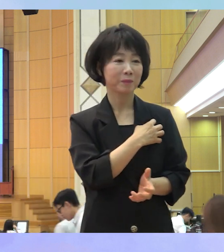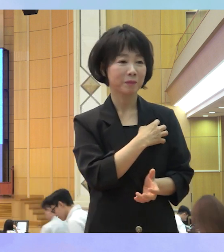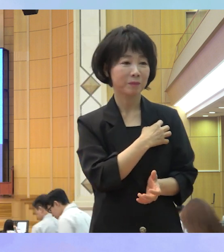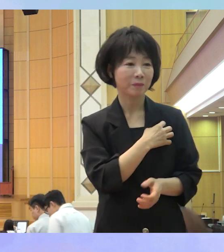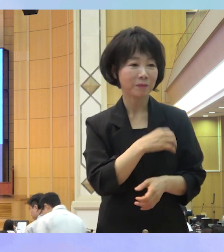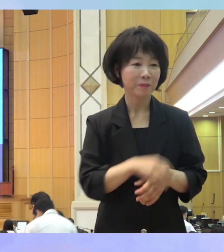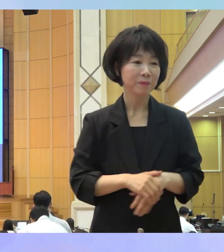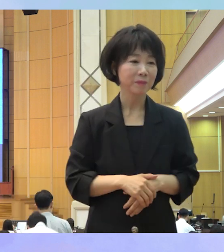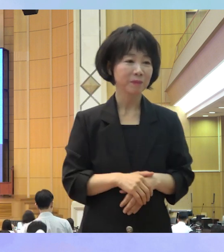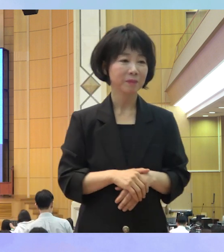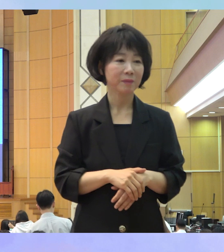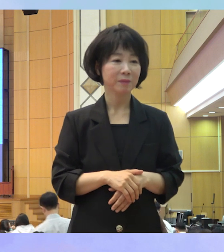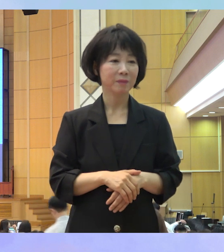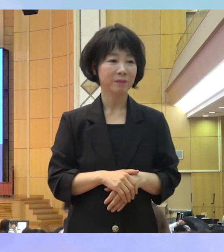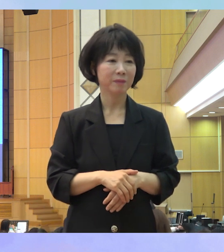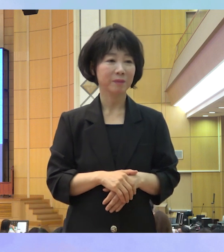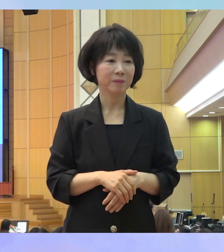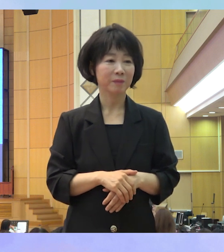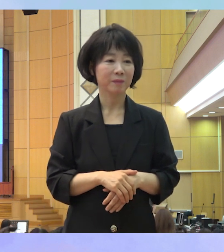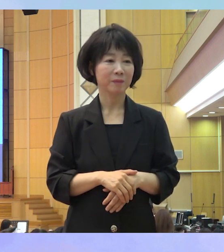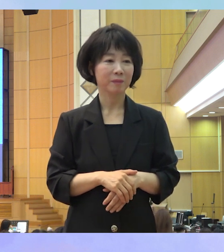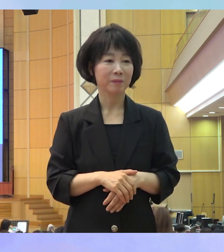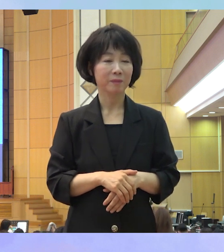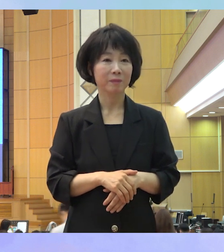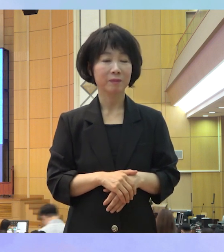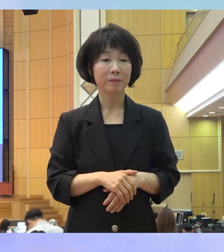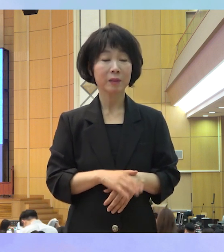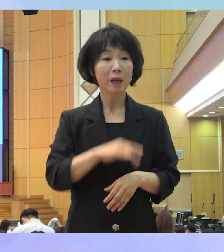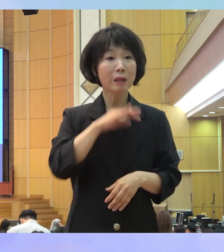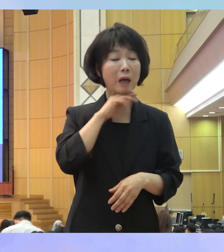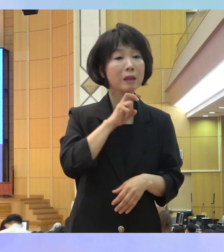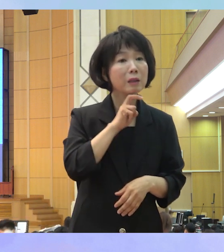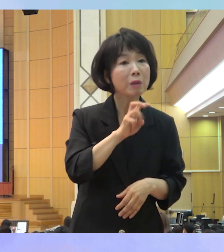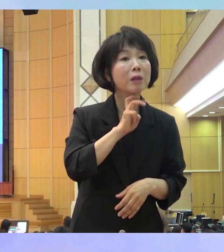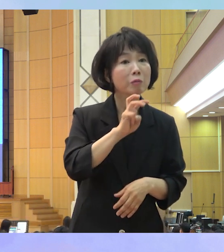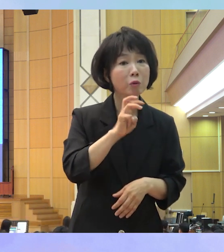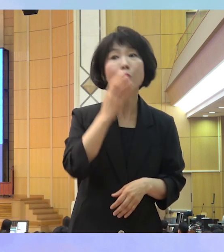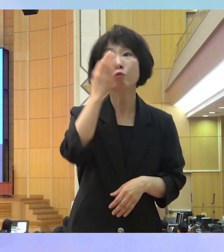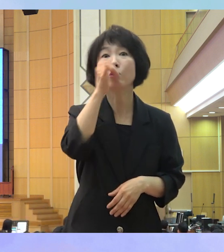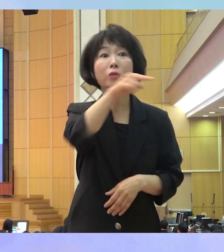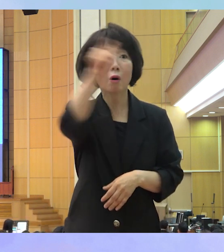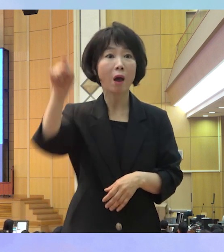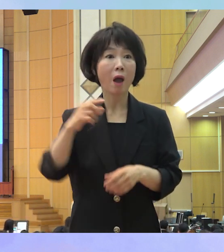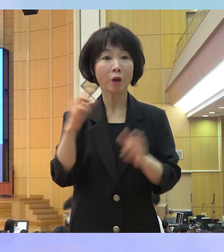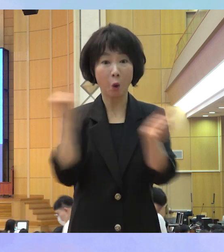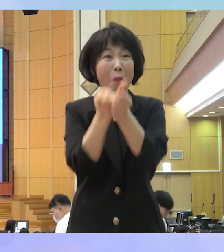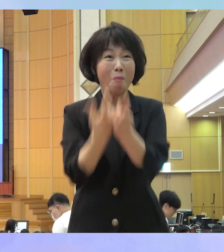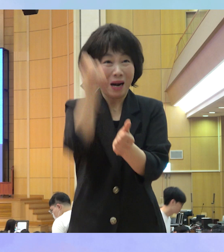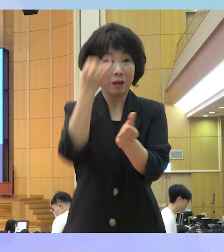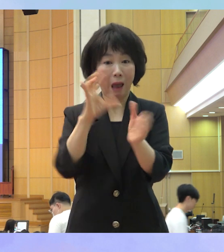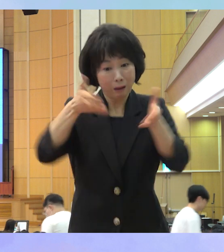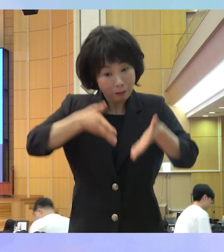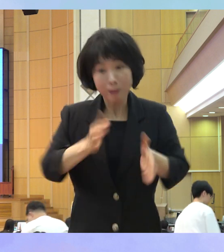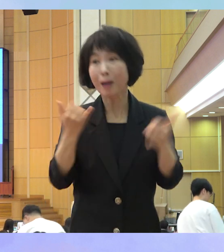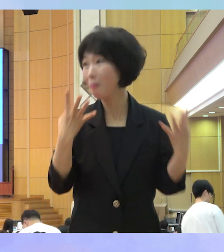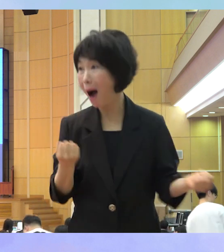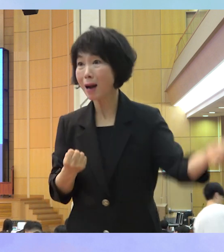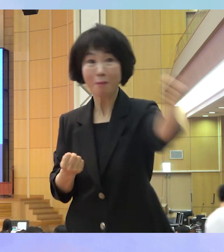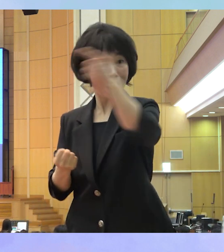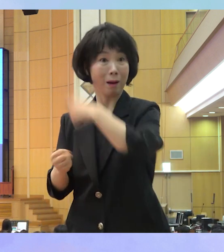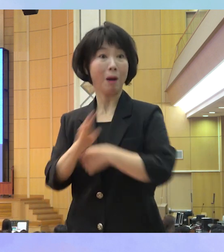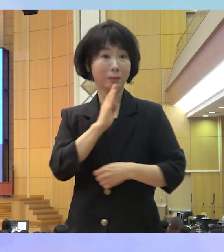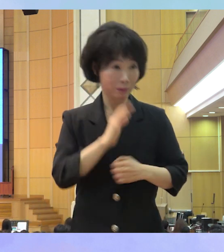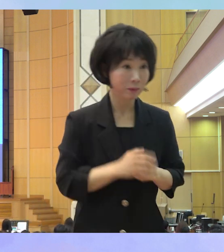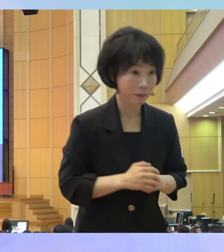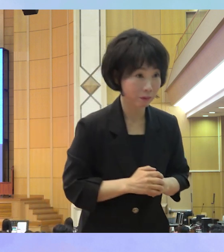부모는 어쨌든 지금 애를 낳았어도 부모잖아요, 그죠? 그러니까 뭐 그 사람들이 이렇게 대우를 받고 싶어 하는